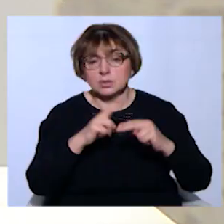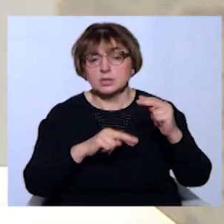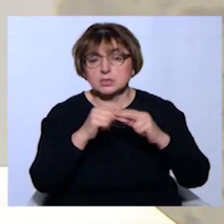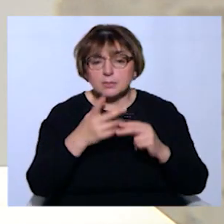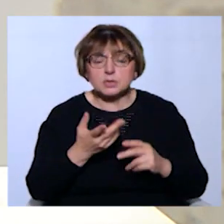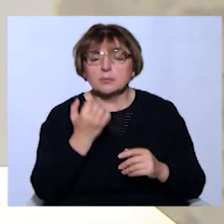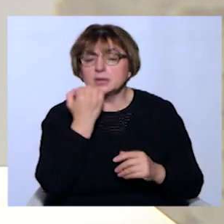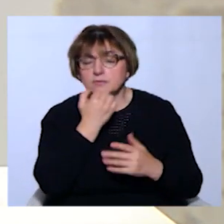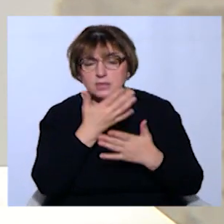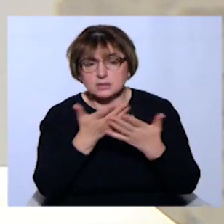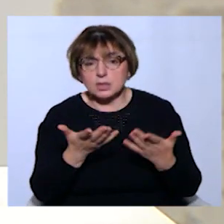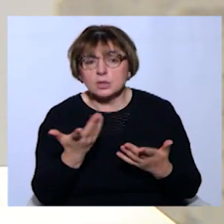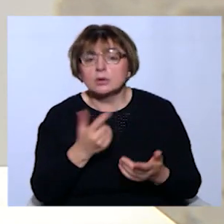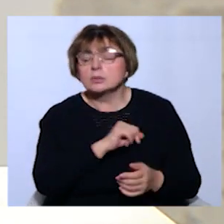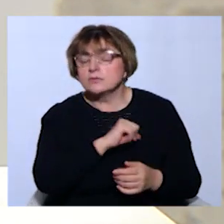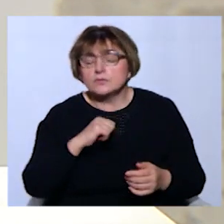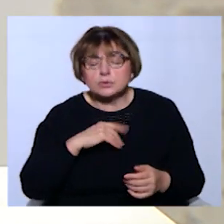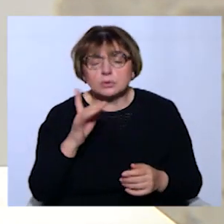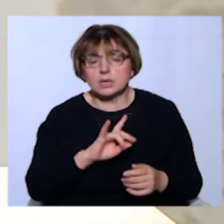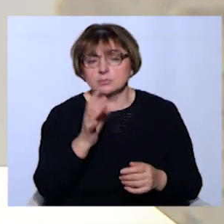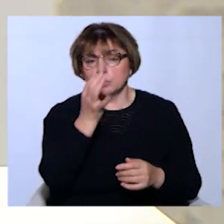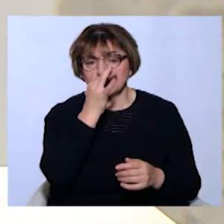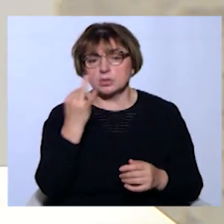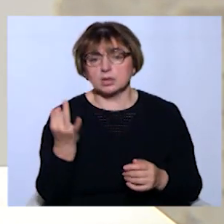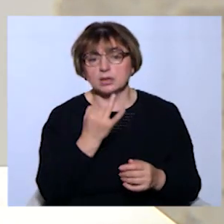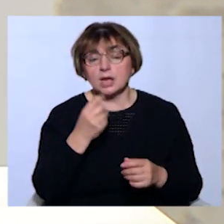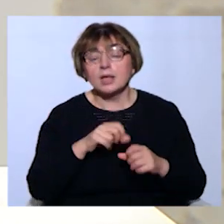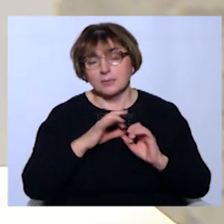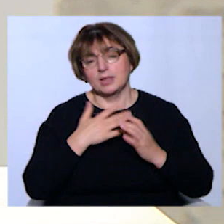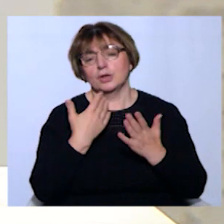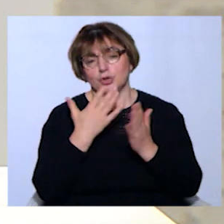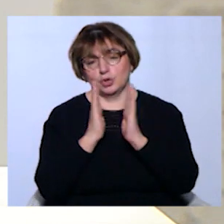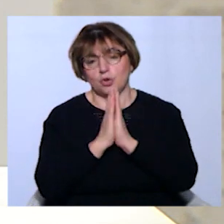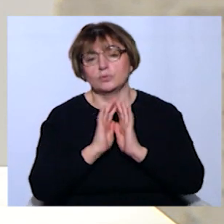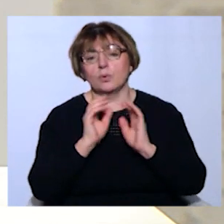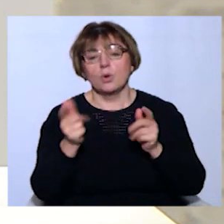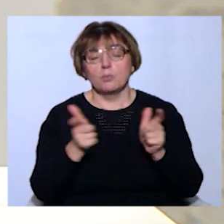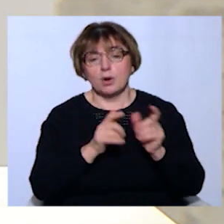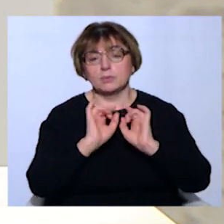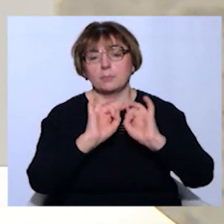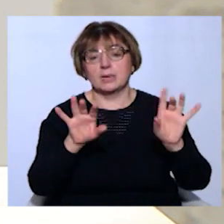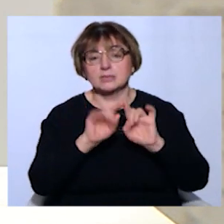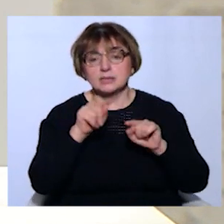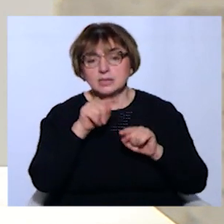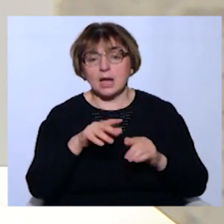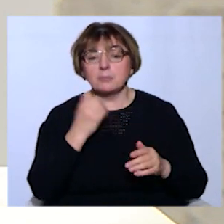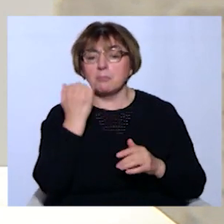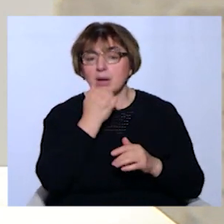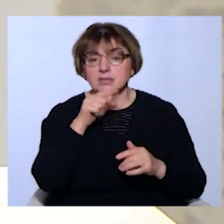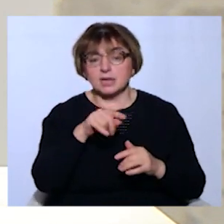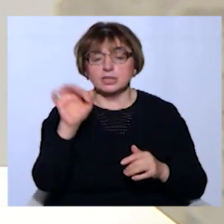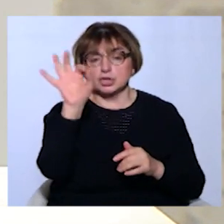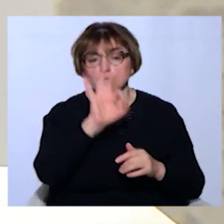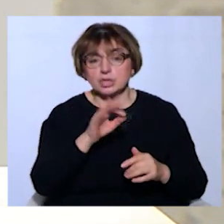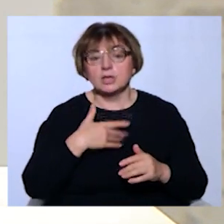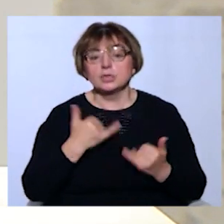სხვა მასალაზე, რაც თქვენ დაგაინტერესებთ და მოამზადეთ პრეზენტაცია ამ მასალის შესახებ. ჩვენი